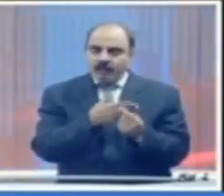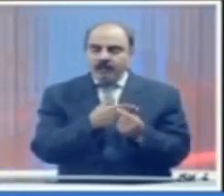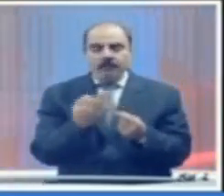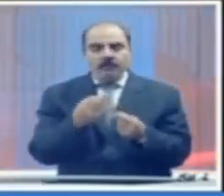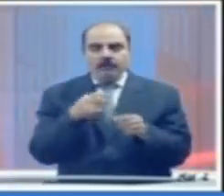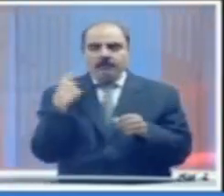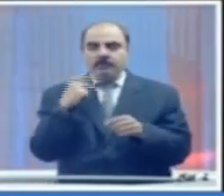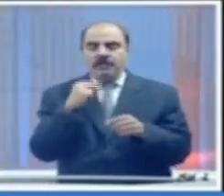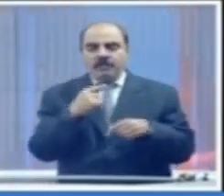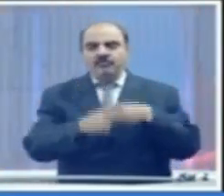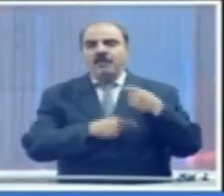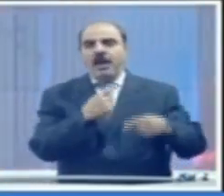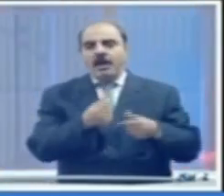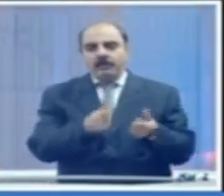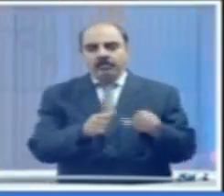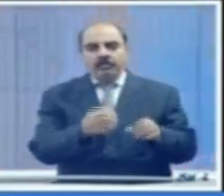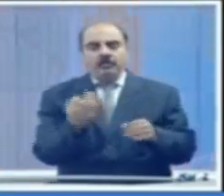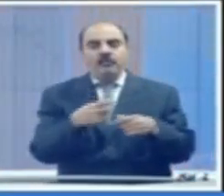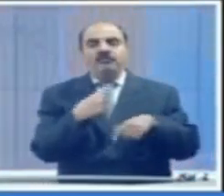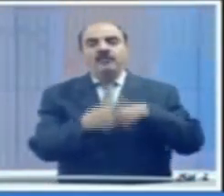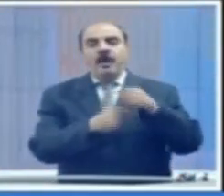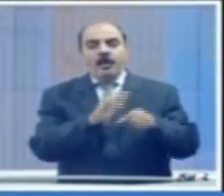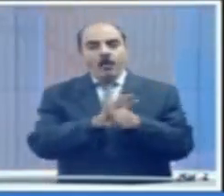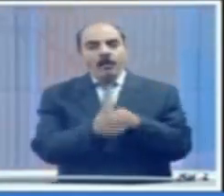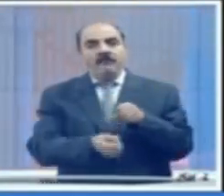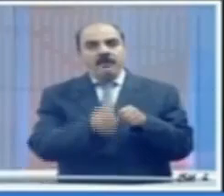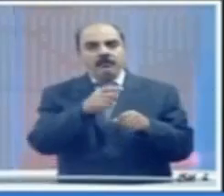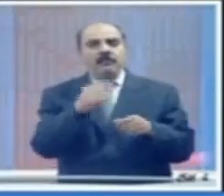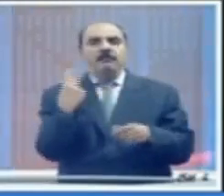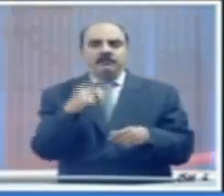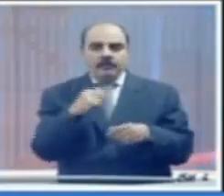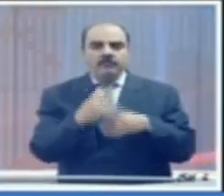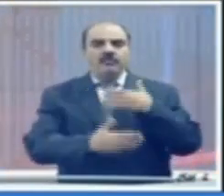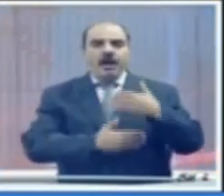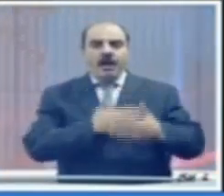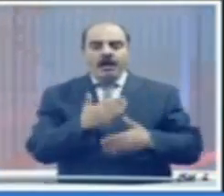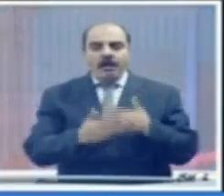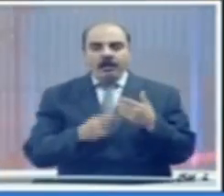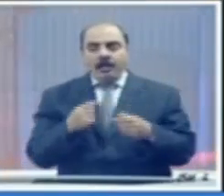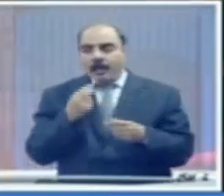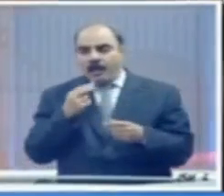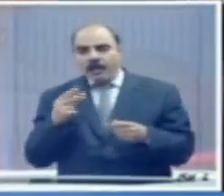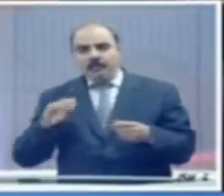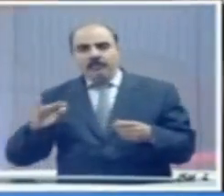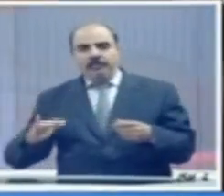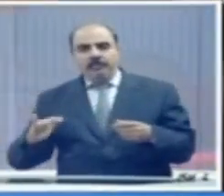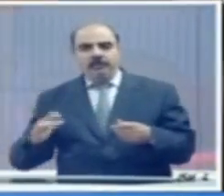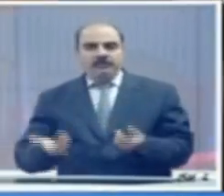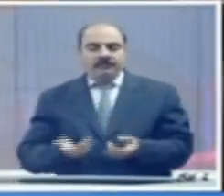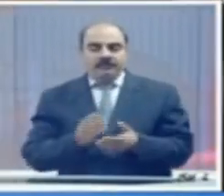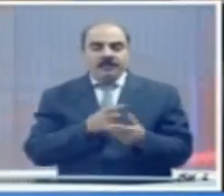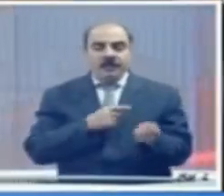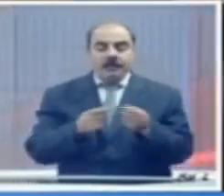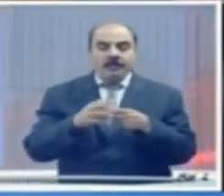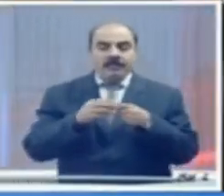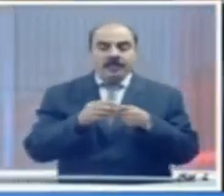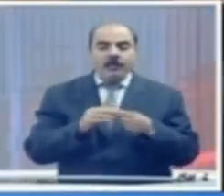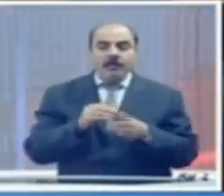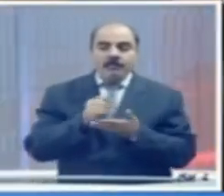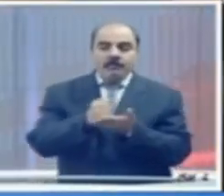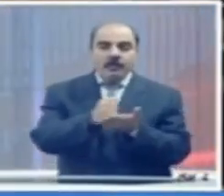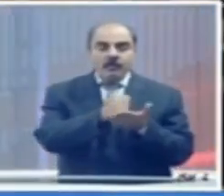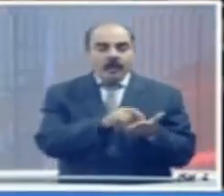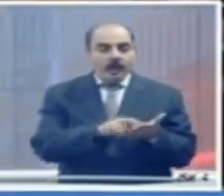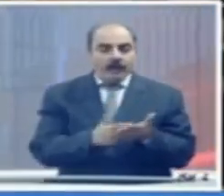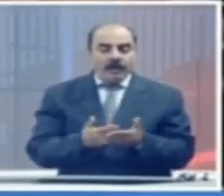الأدوية وقطاع الكيماويات، دي تم بالفعل زيادة الصادرات فيها خلال حتى فترة الكورونا. التمويل العقاري وأهم ما